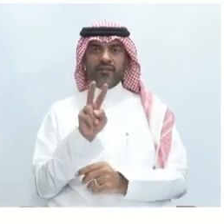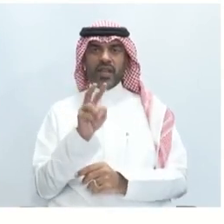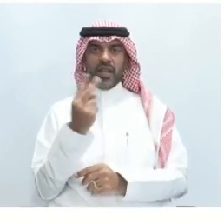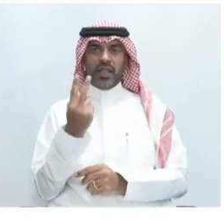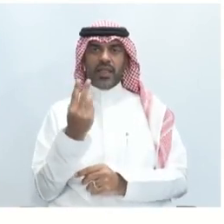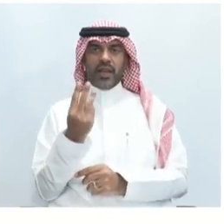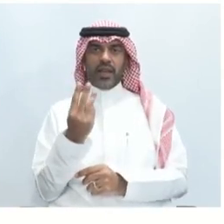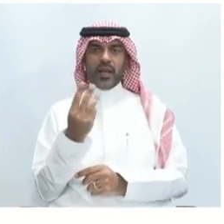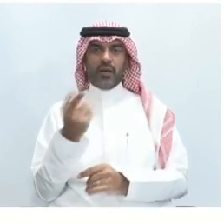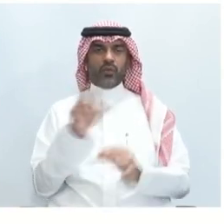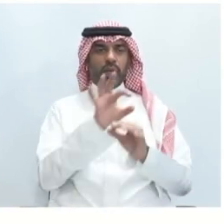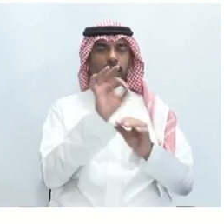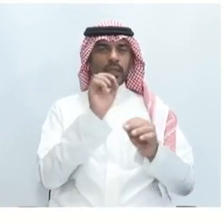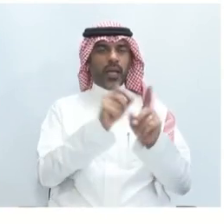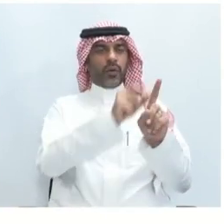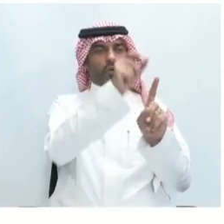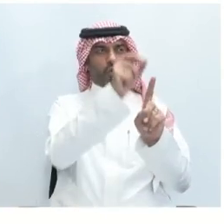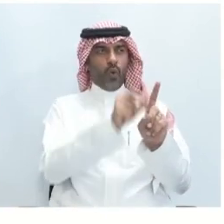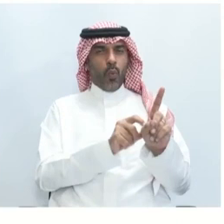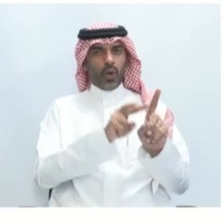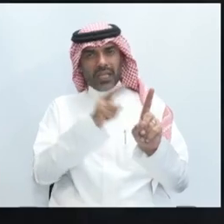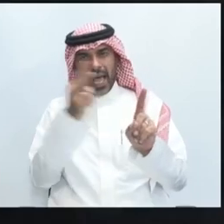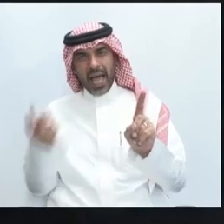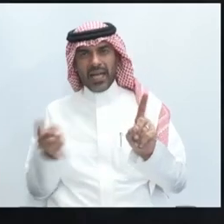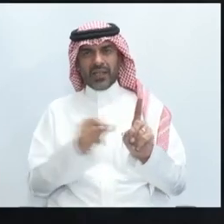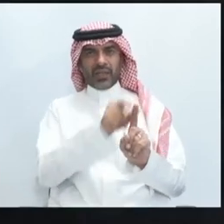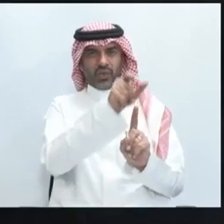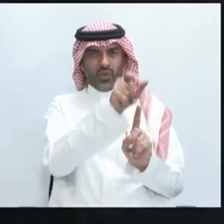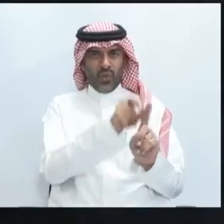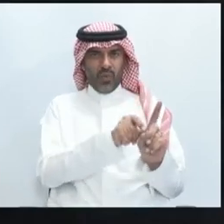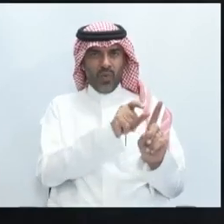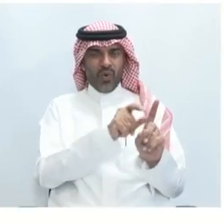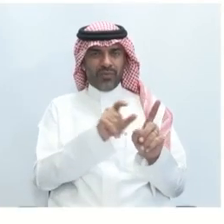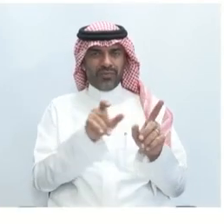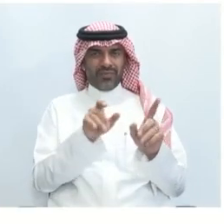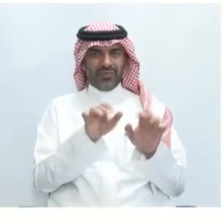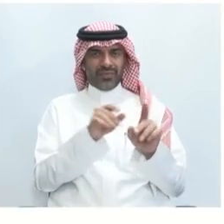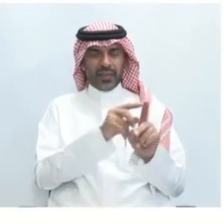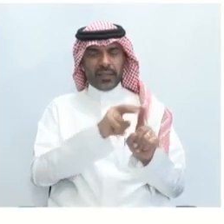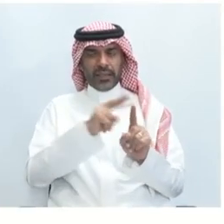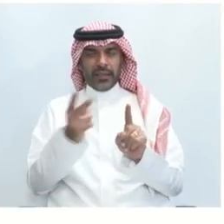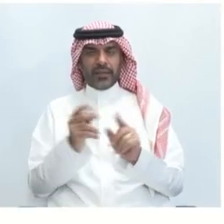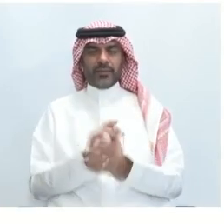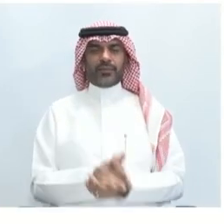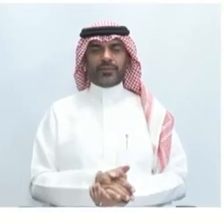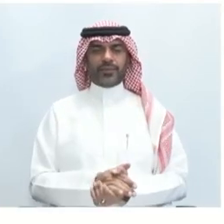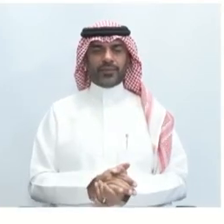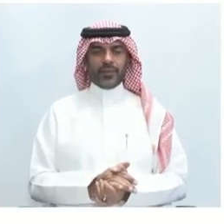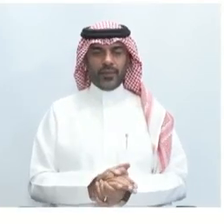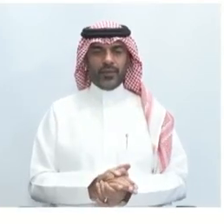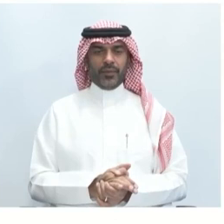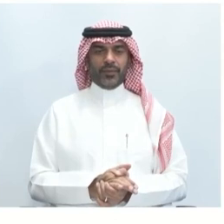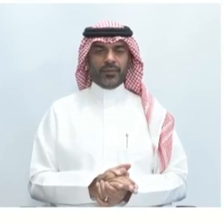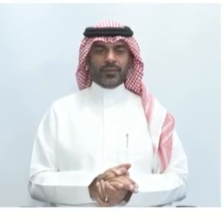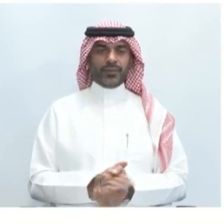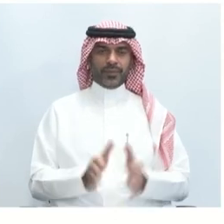عن اختيار روبوت اخر اذا اردنا التغيير الروبوت بغير اف3 فنستطيع تغييره من خلال هذه الايقونه